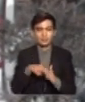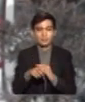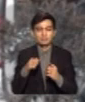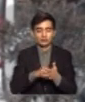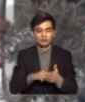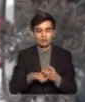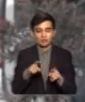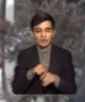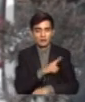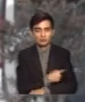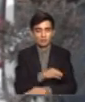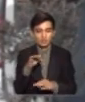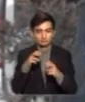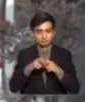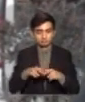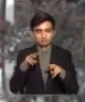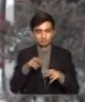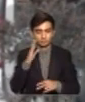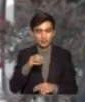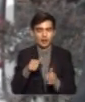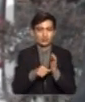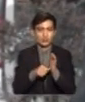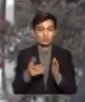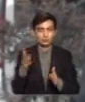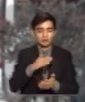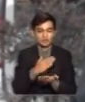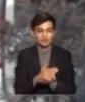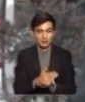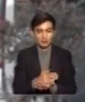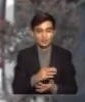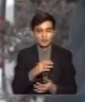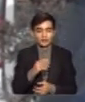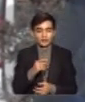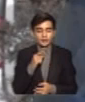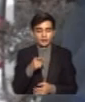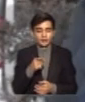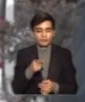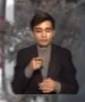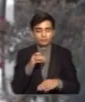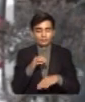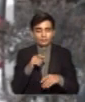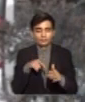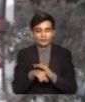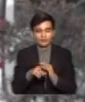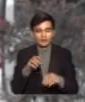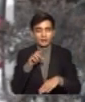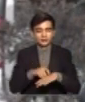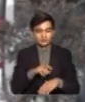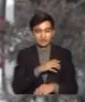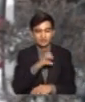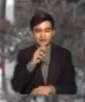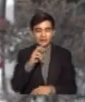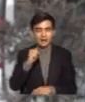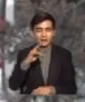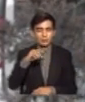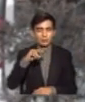уақытта дәрігерлердің бақылауында болады. Қалған 6 жағдайда алған жарақат, яғни саршаян шаққан кезде,